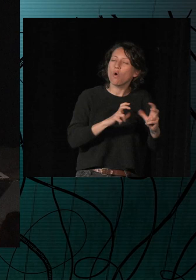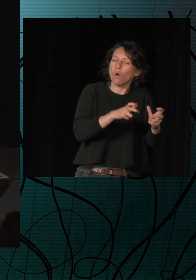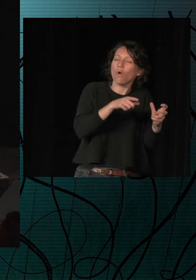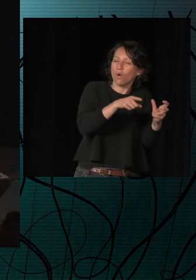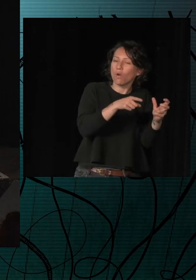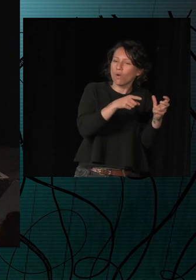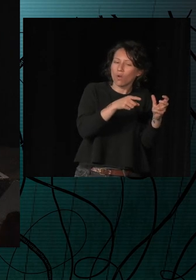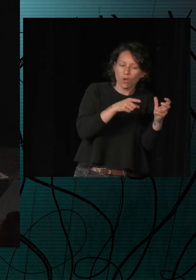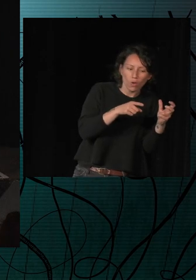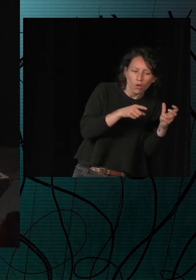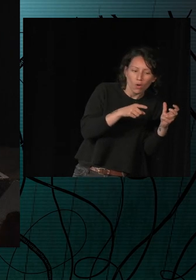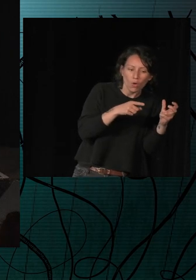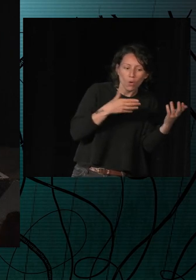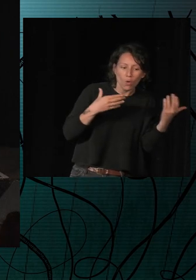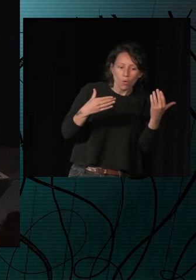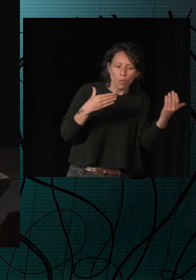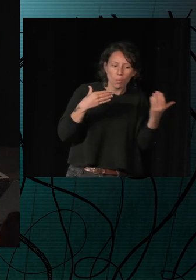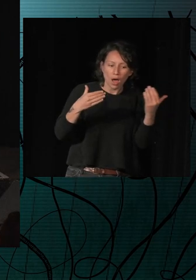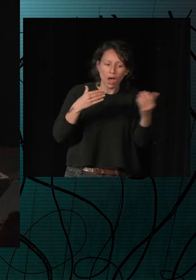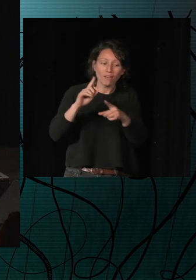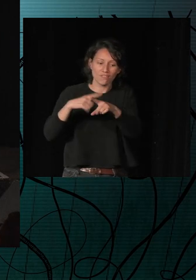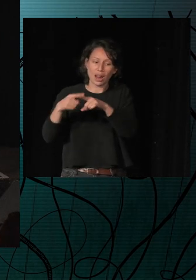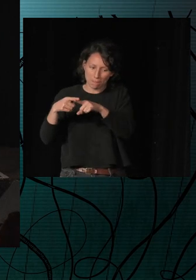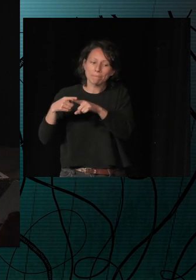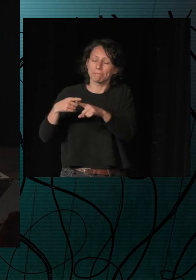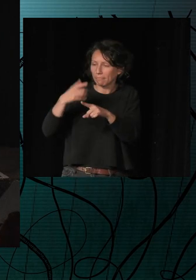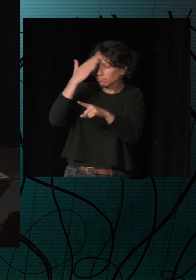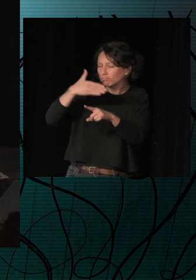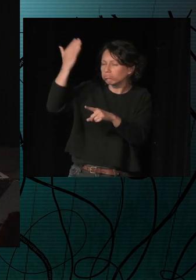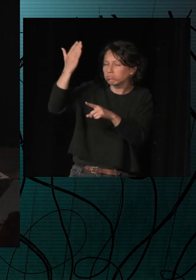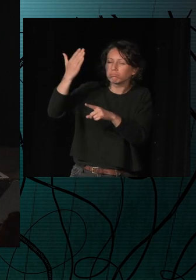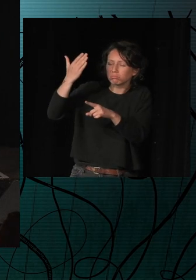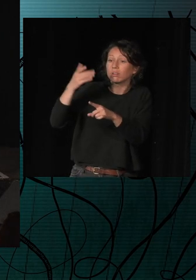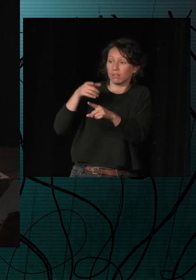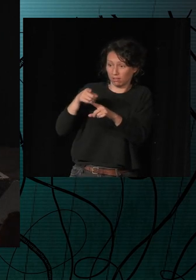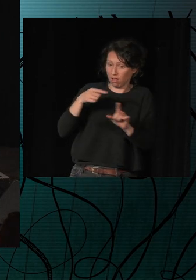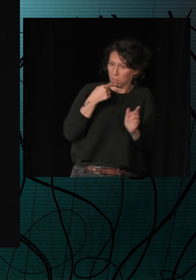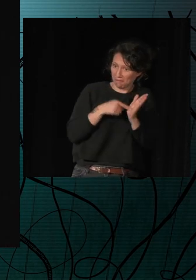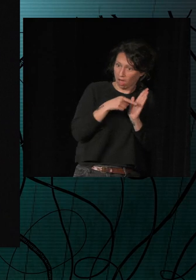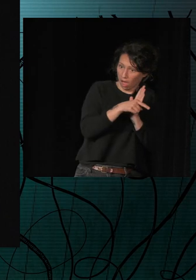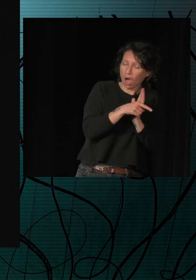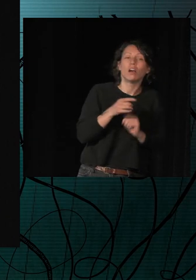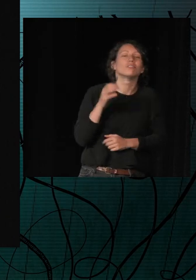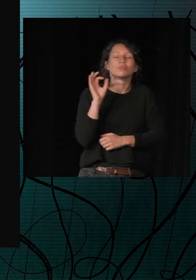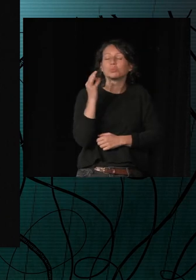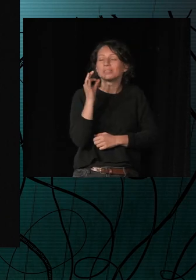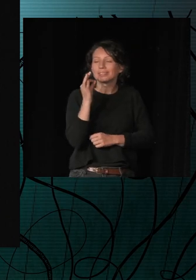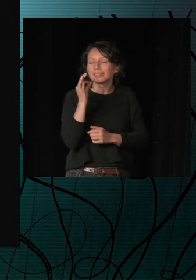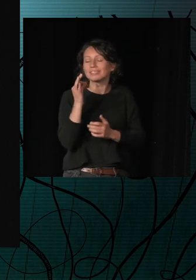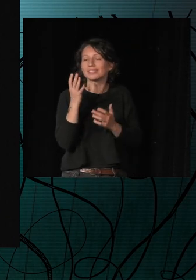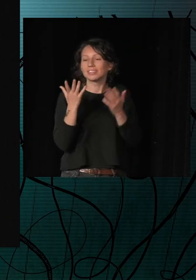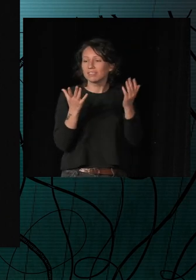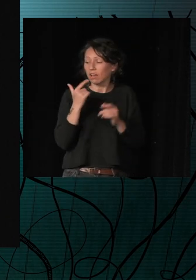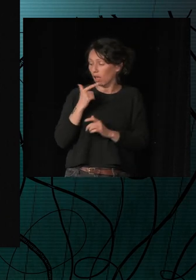blockbusters j'imagine oui voilà ouou ouais enfin c'est vrai qu'après moi j'aime bien les vieux trucs en plusf j'aime bien quand on voit les grosses ficelles j'ai pas de problème avec ça